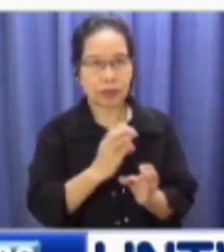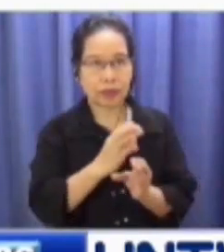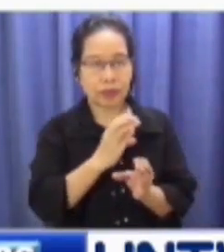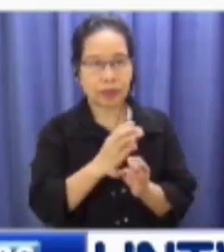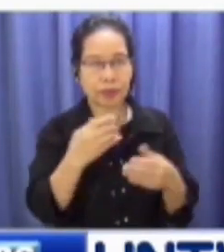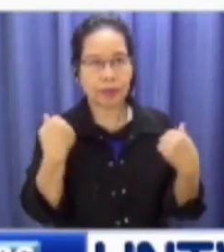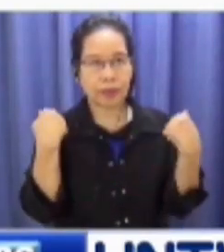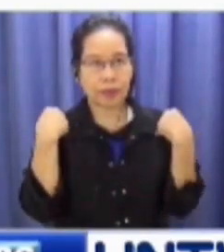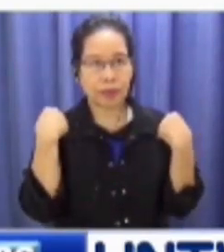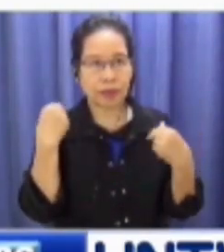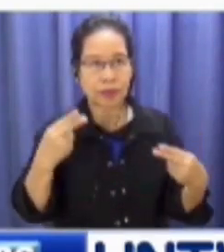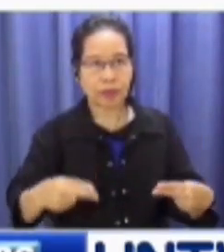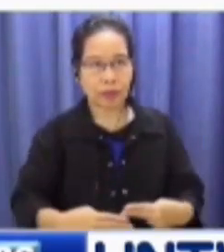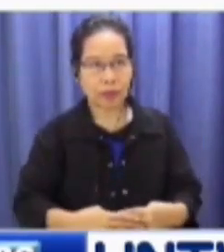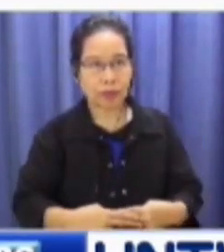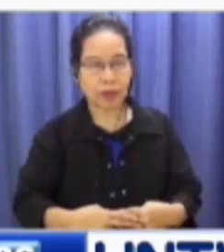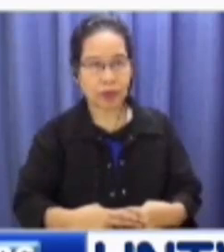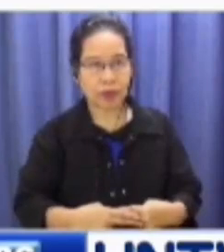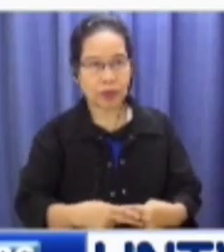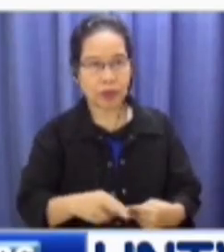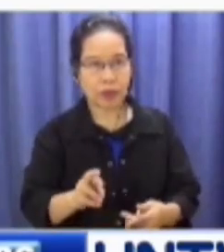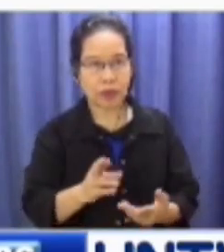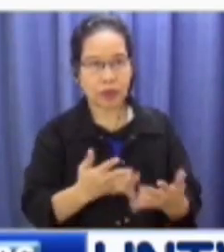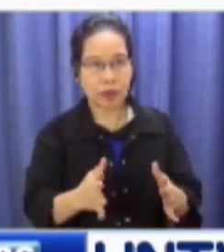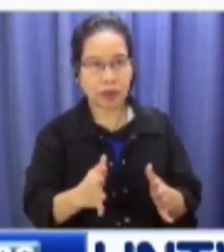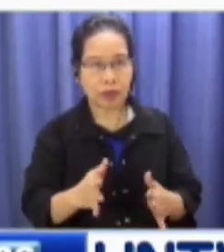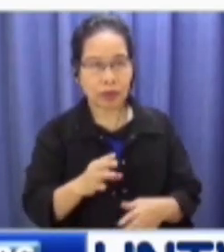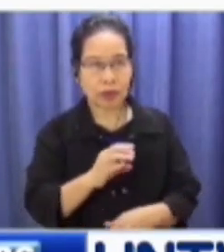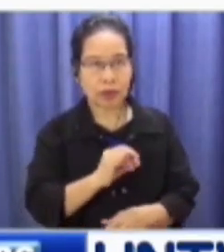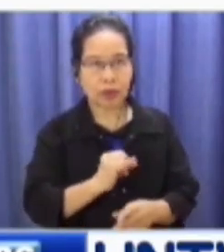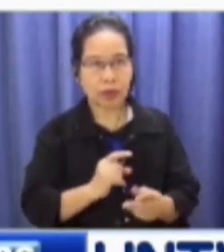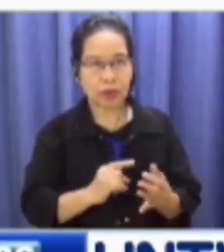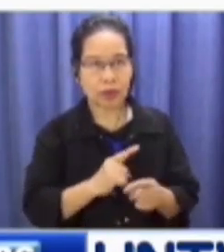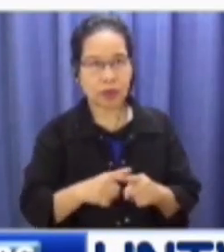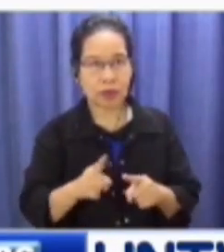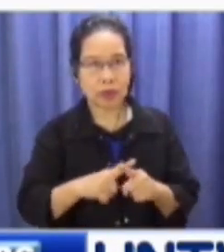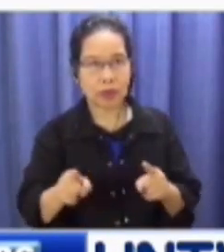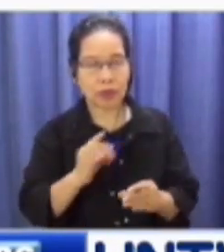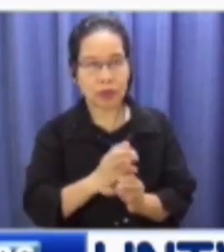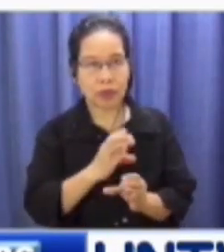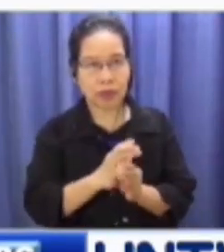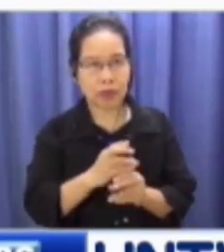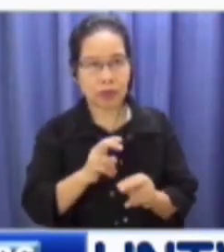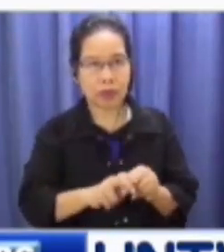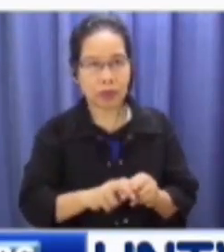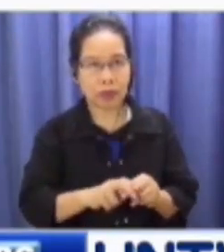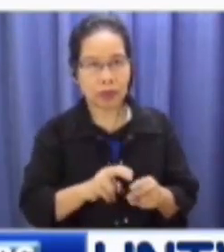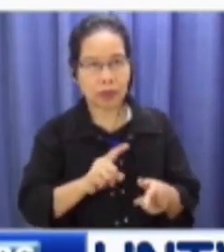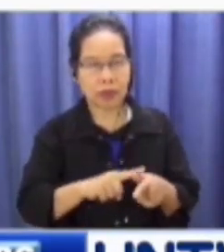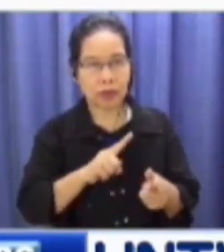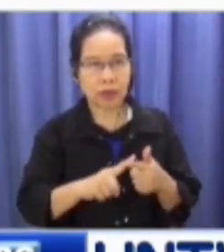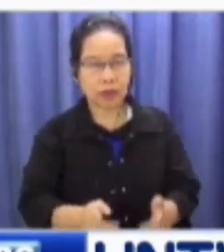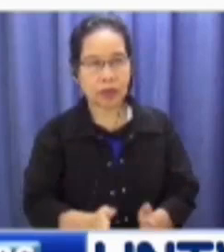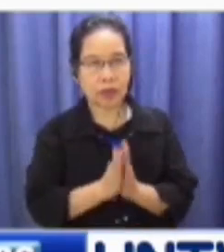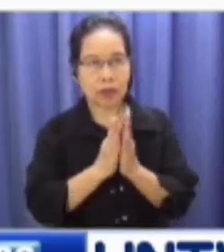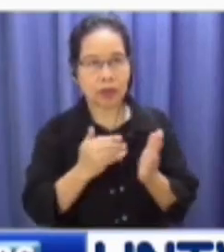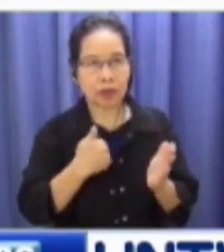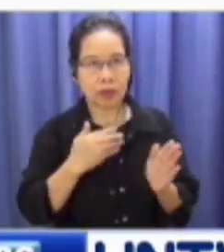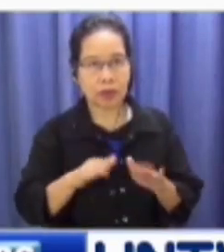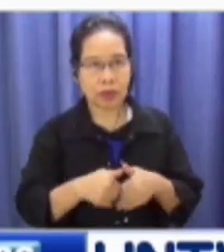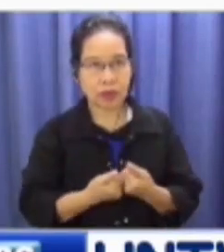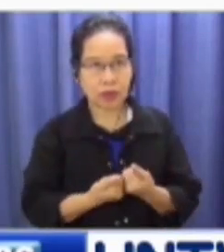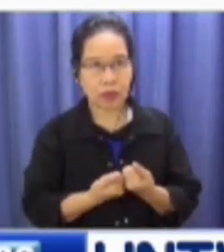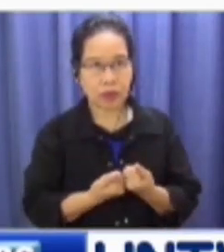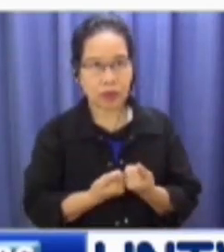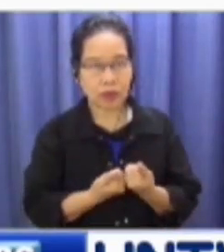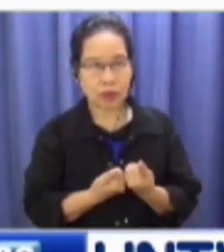silang seat belts, so they are equipped to install yung car seat. Kaya nung tinanong po ko, paano po yan, magdadala ba